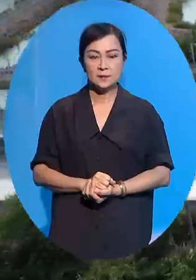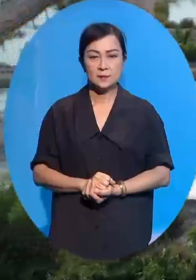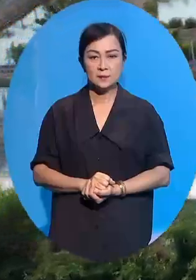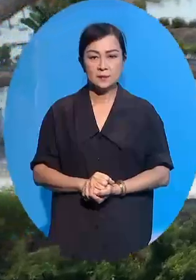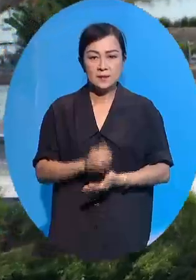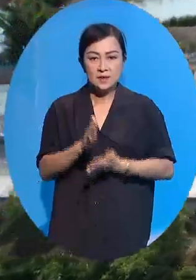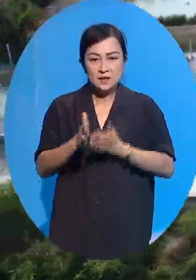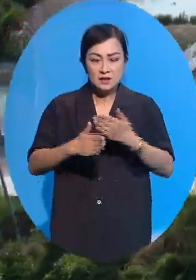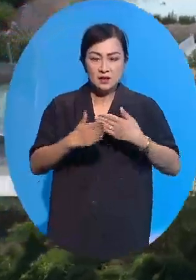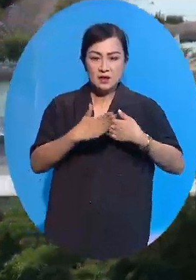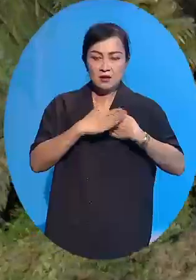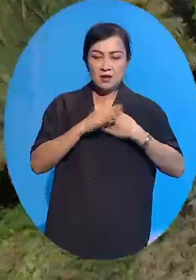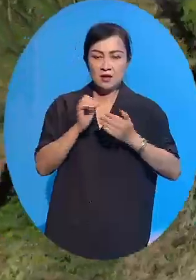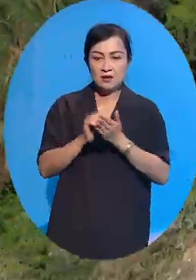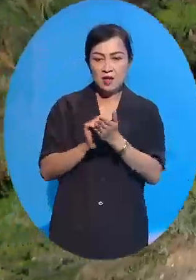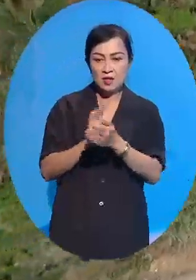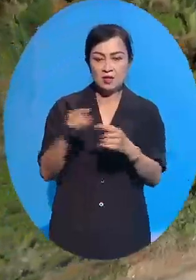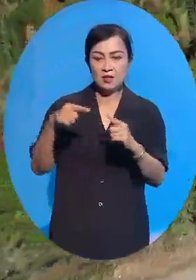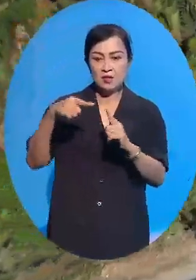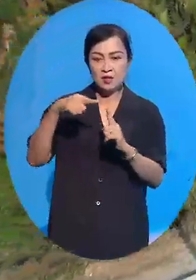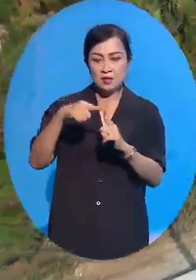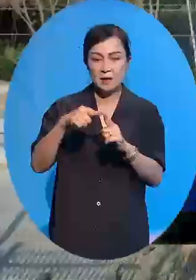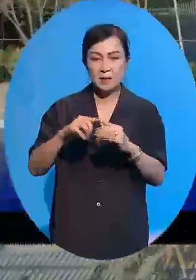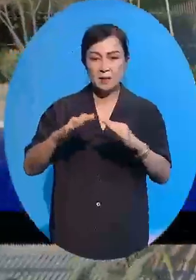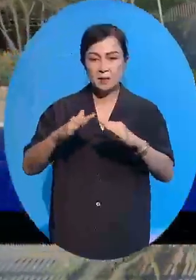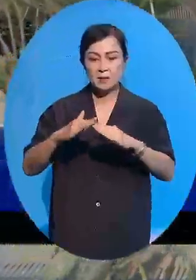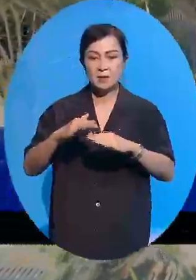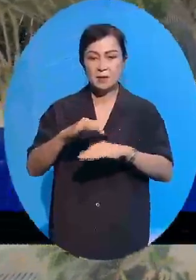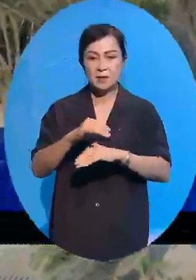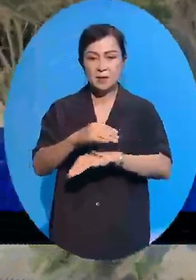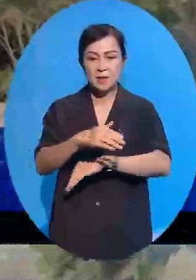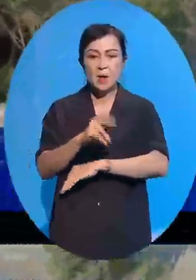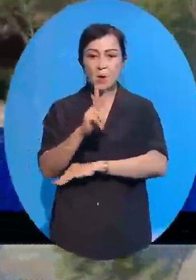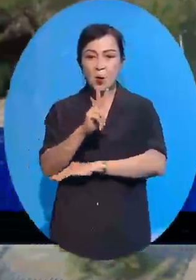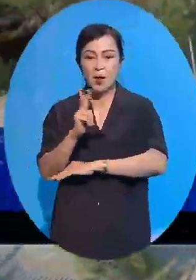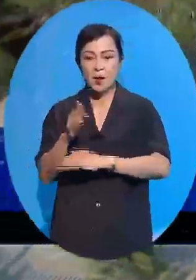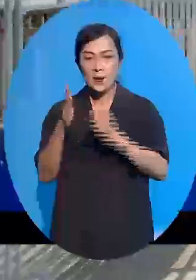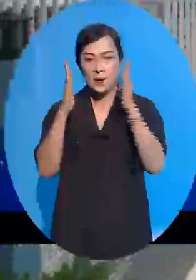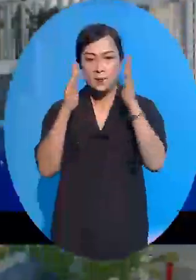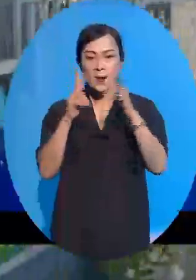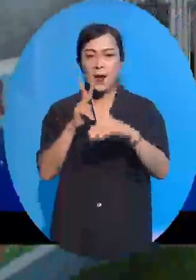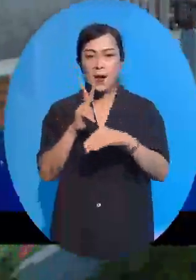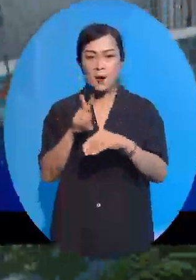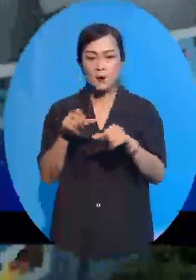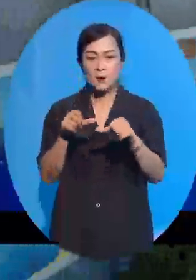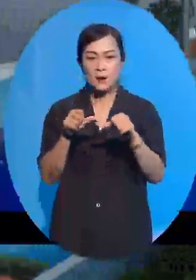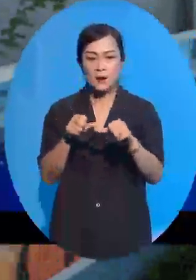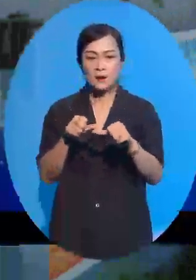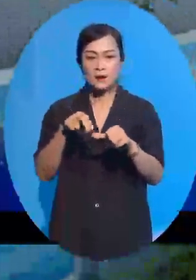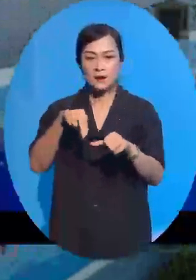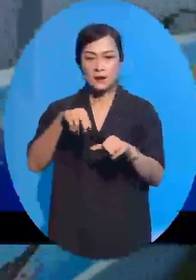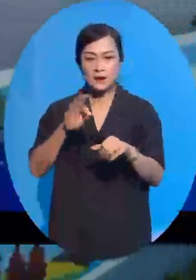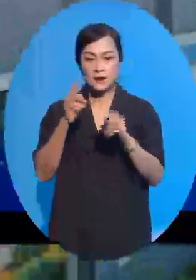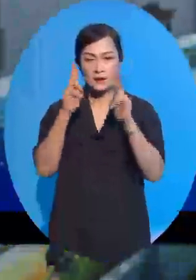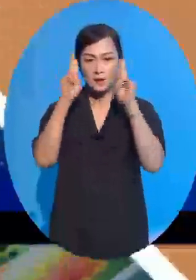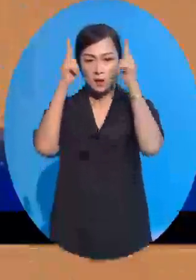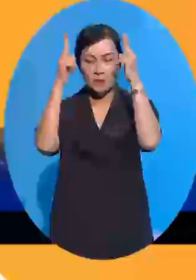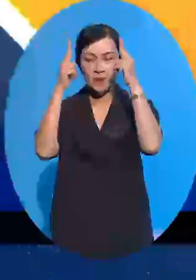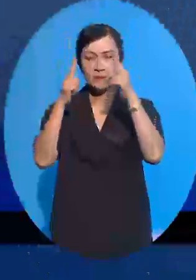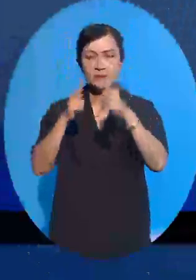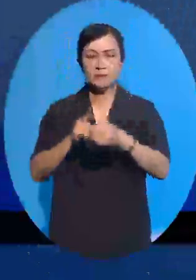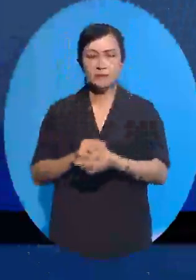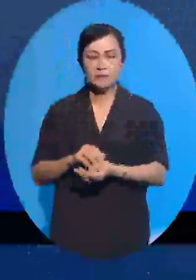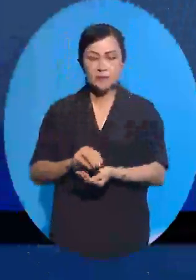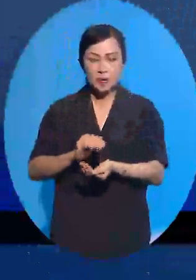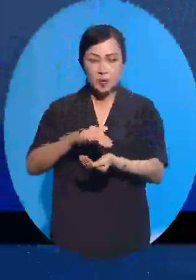Chuyến xe tử tế tháng 4 đã ghé thăm cơ sở trợ giúp xã hội Hòa Hảo của bà Nguyễn Thị Hồng tại huyện Nhân Trạch, tỉnh Đồng Nai, nơi đang